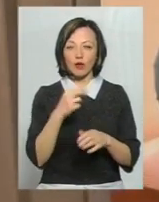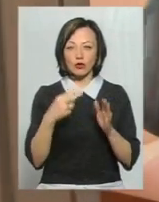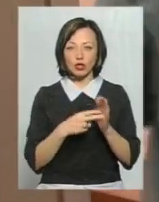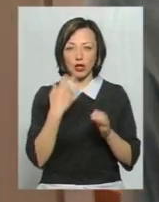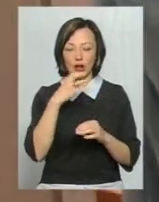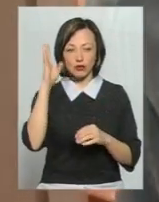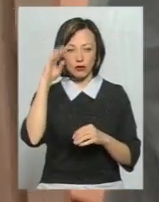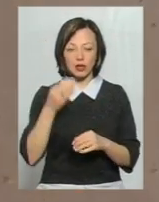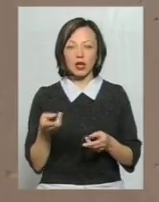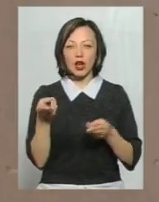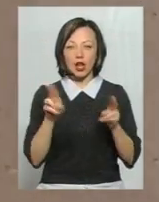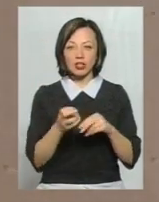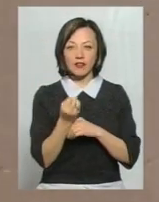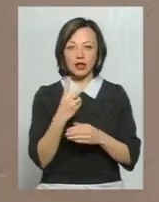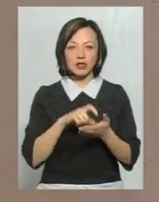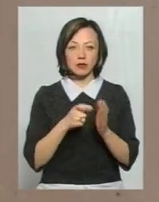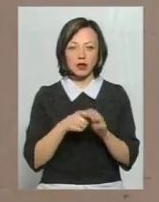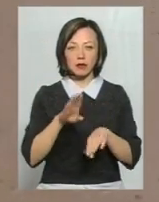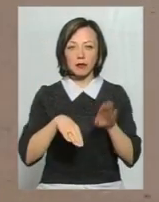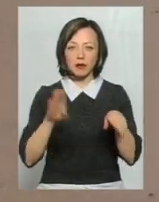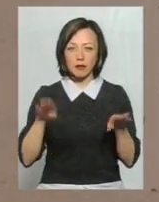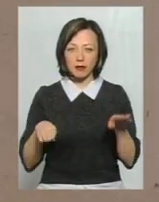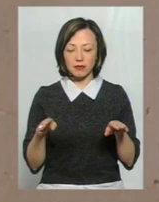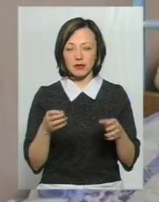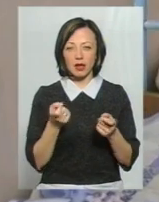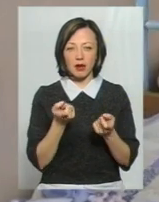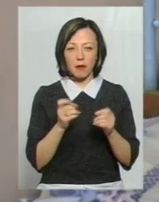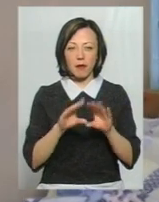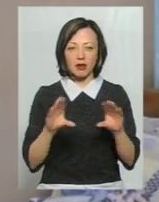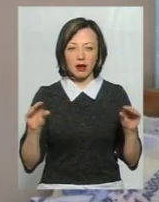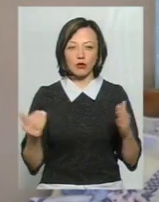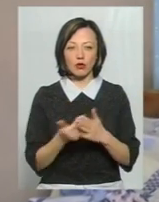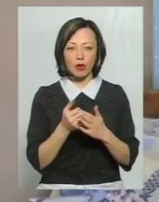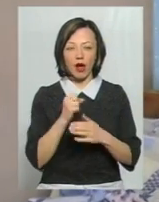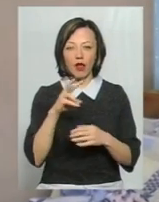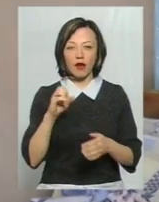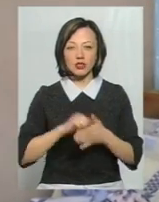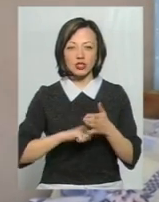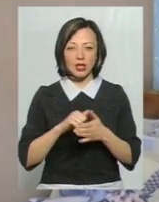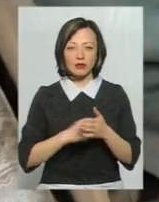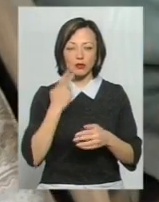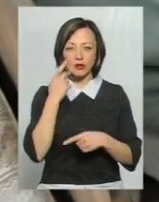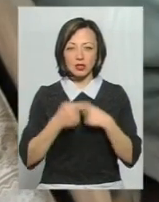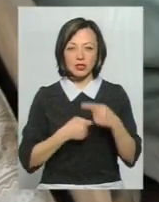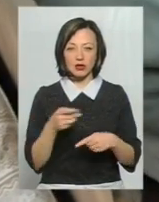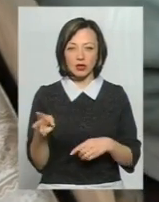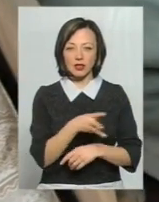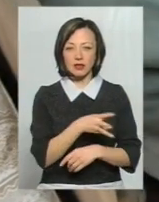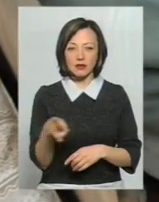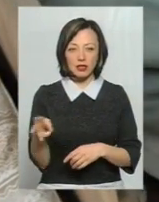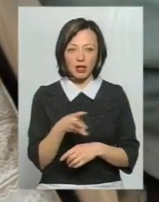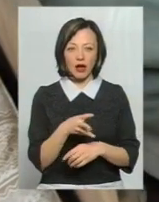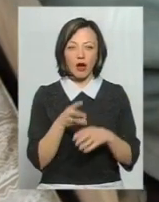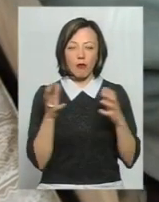Решту 12 кімнат час від часу підфарбовують та підбілюють. Матраци теж оновлюють, та через постійну дезінфекцію вони, як і ковдри та